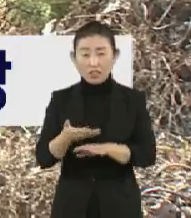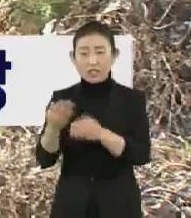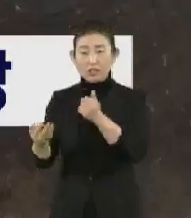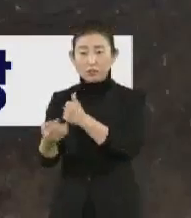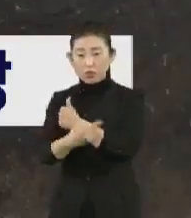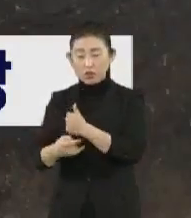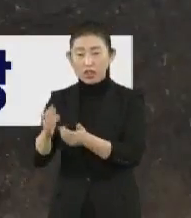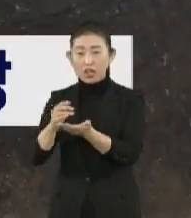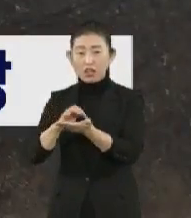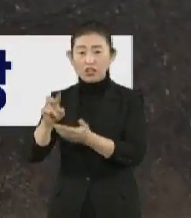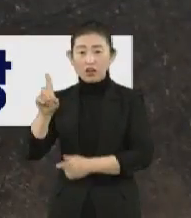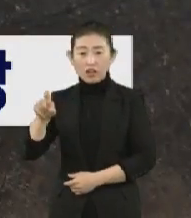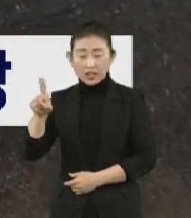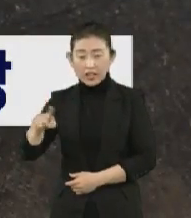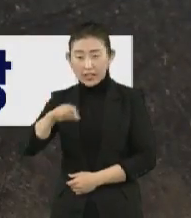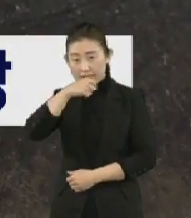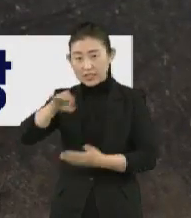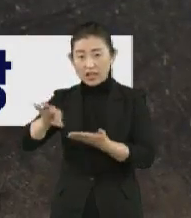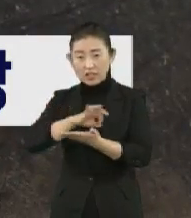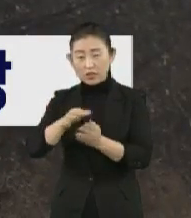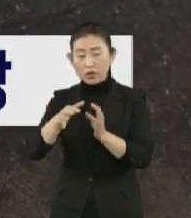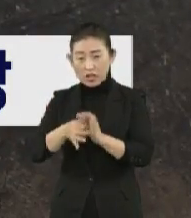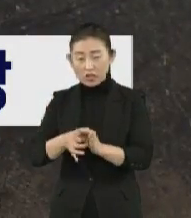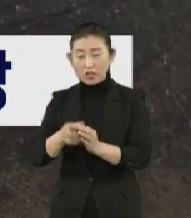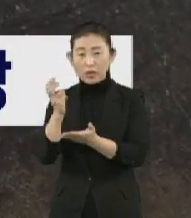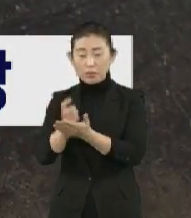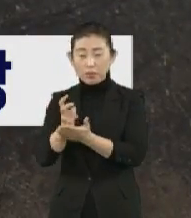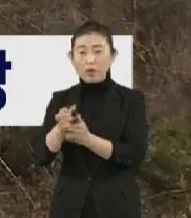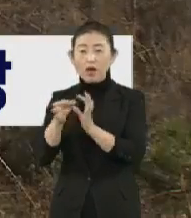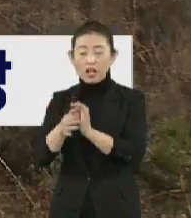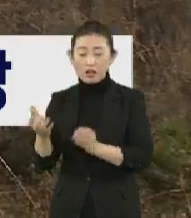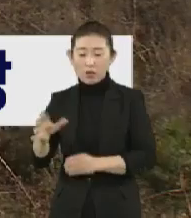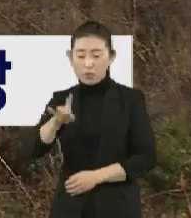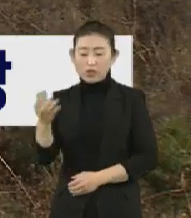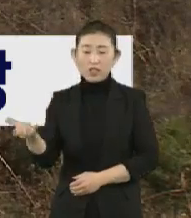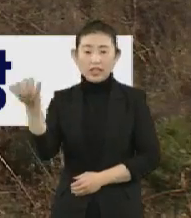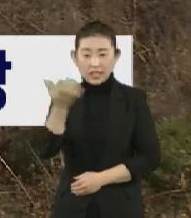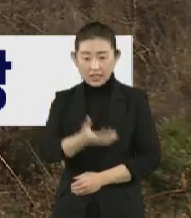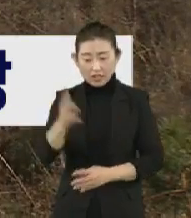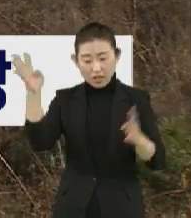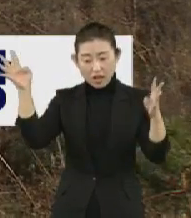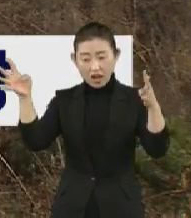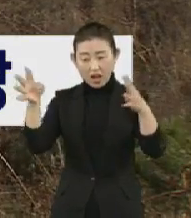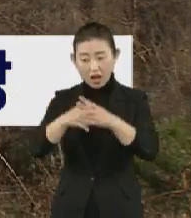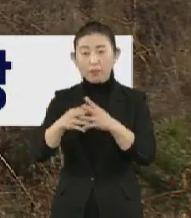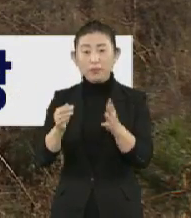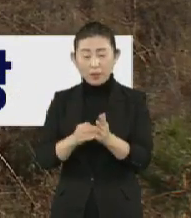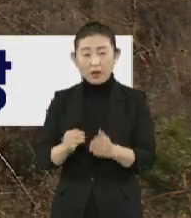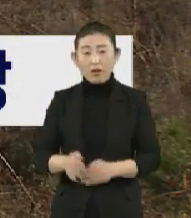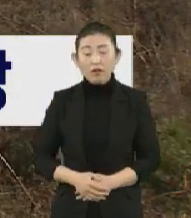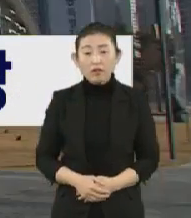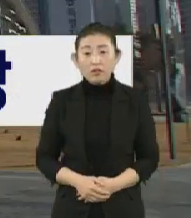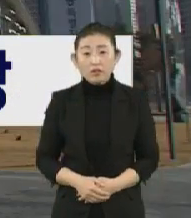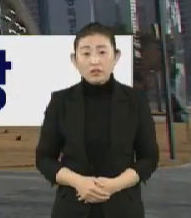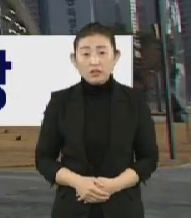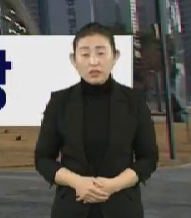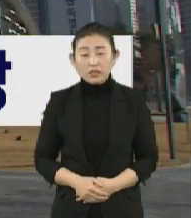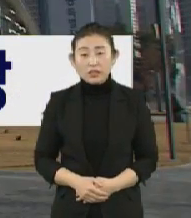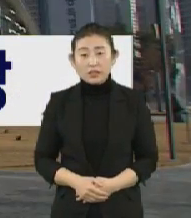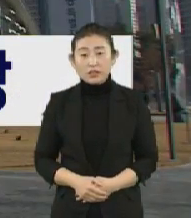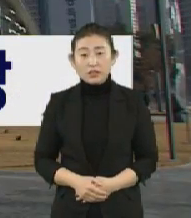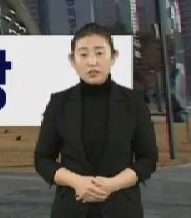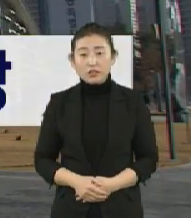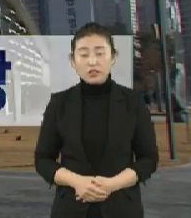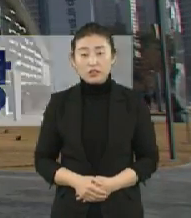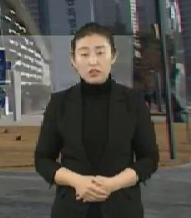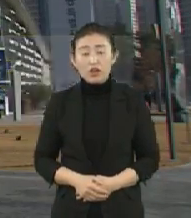상임위원회 11개와 예산정책처, 입법조사처 등을 먼저 이전하는 데 합의한 걸로 전해졌습니다. 세종시는 이에